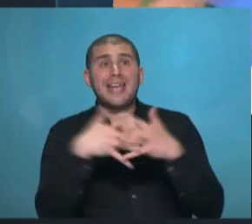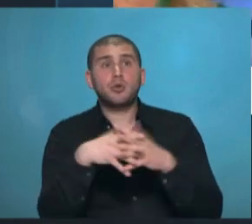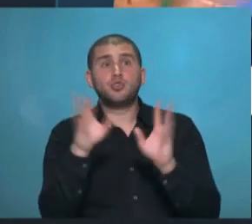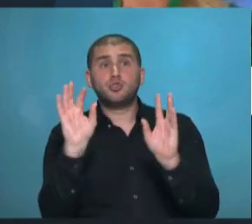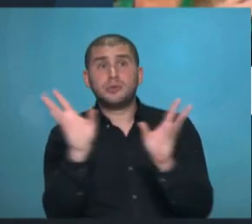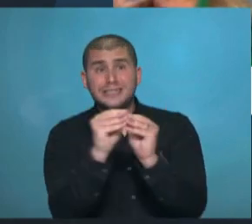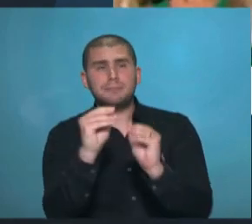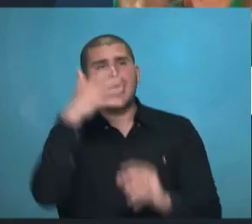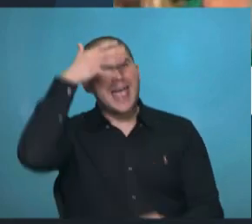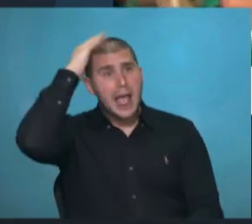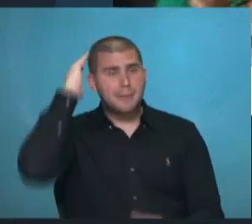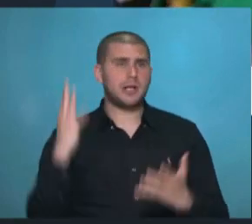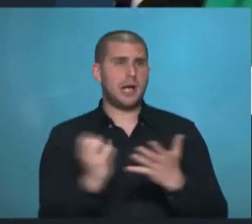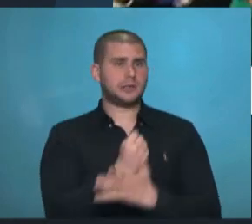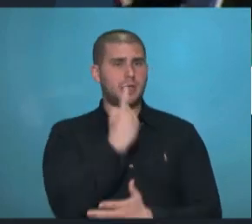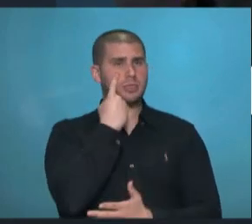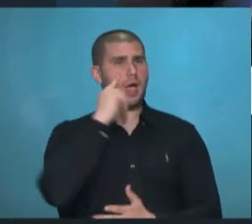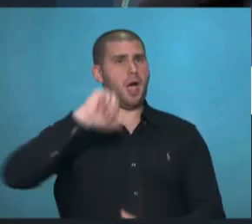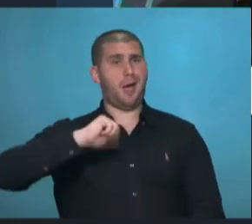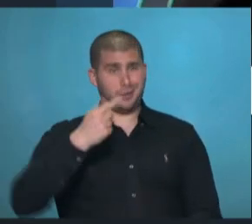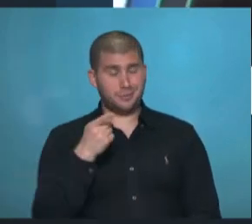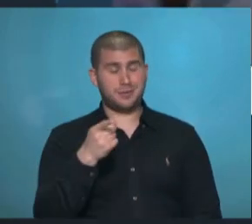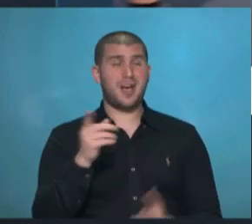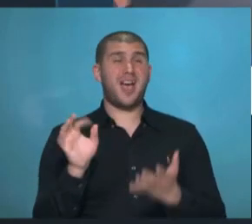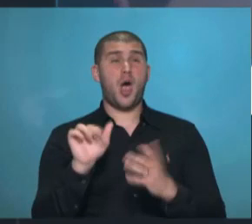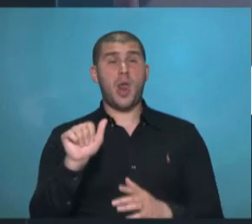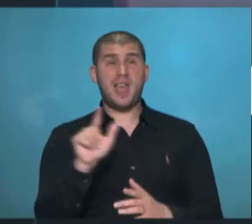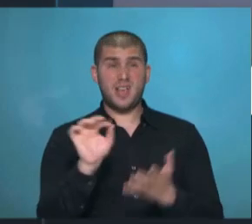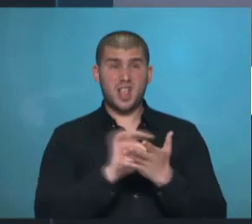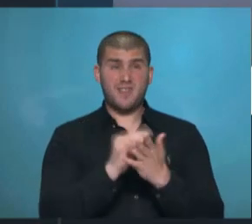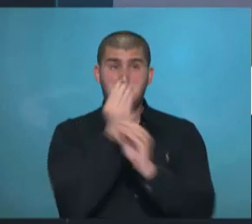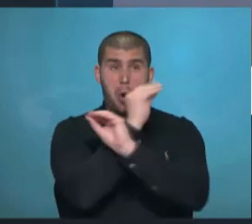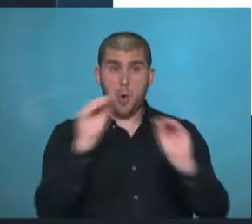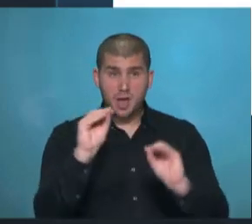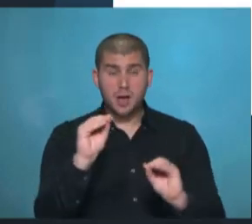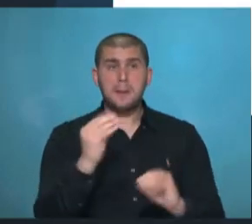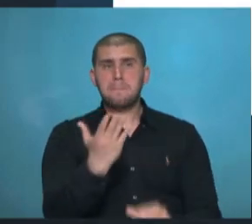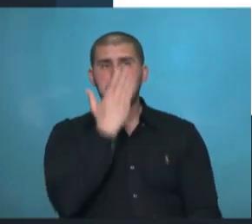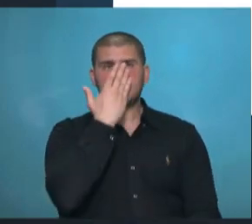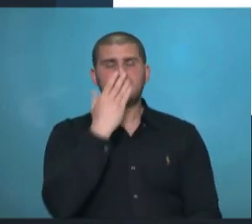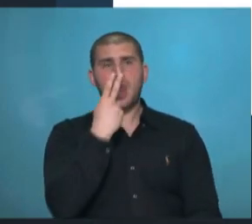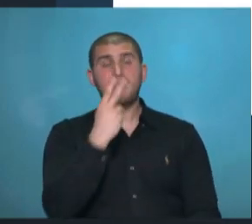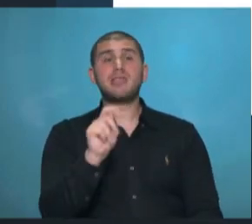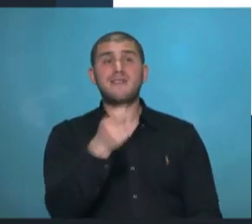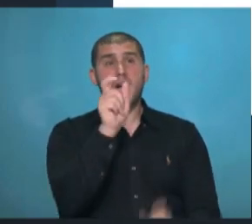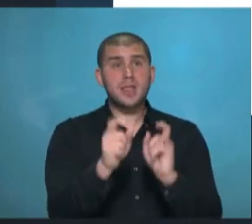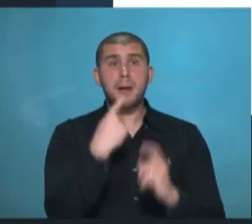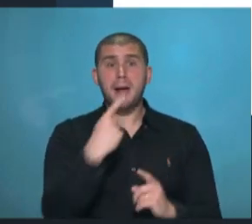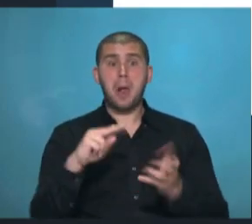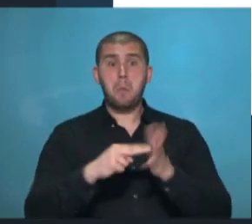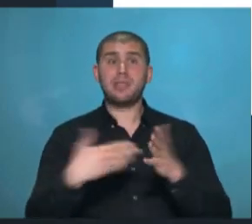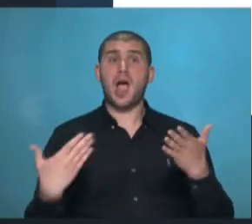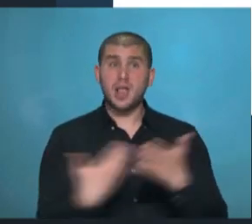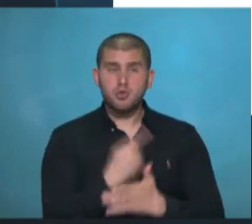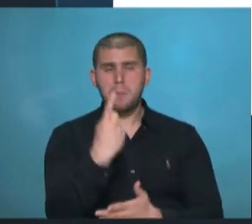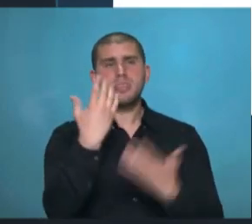לבין לפיד מצליח להתקדם. כותבת אורלי לוי אבקסיס בהודעה שלה, כמה מאכזב להיווכח שדווקא זה שבישר על פוליטיקה חדשה,